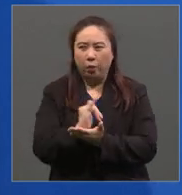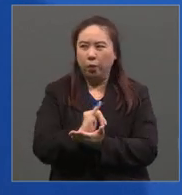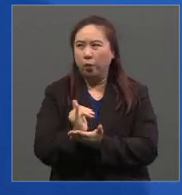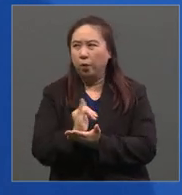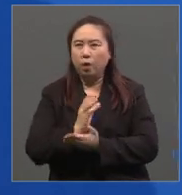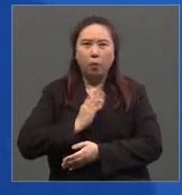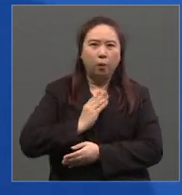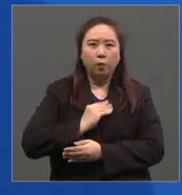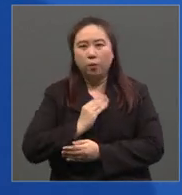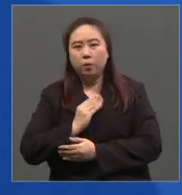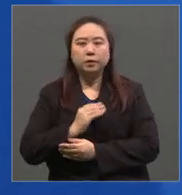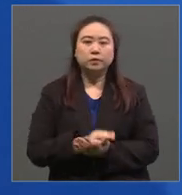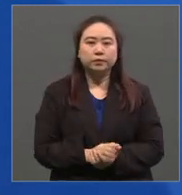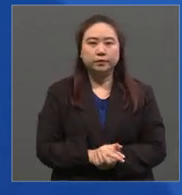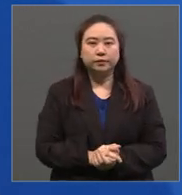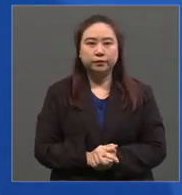เวลาเลยค่ะ